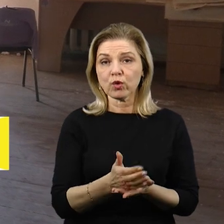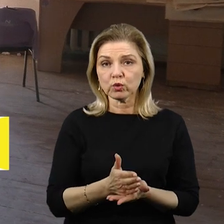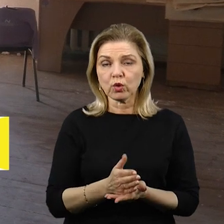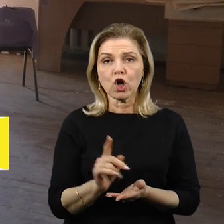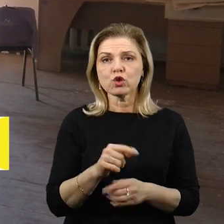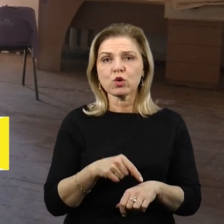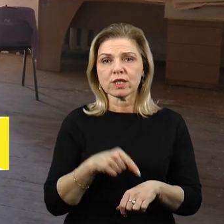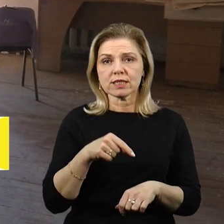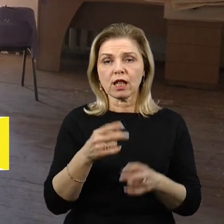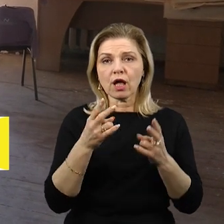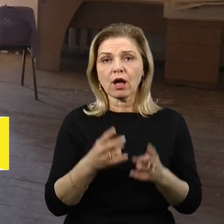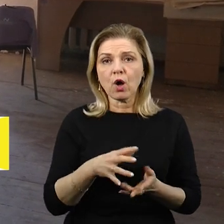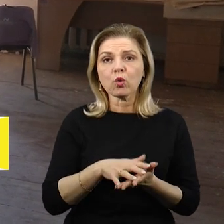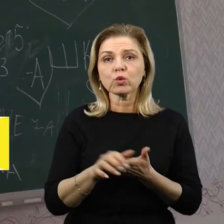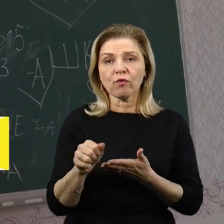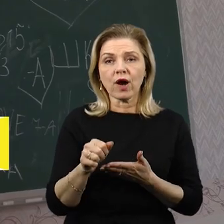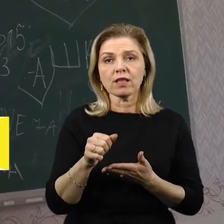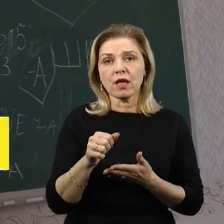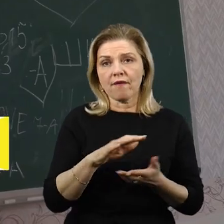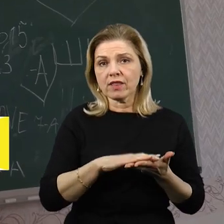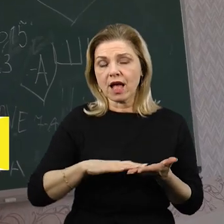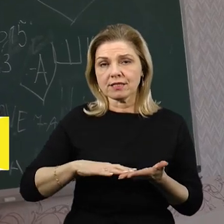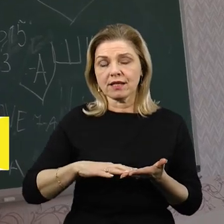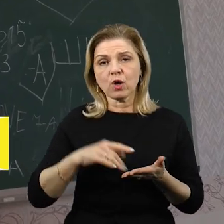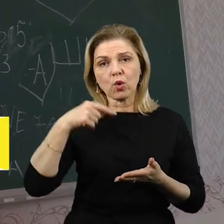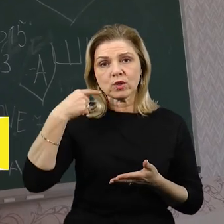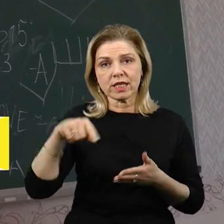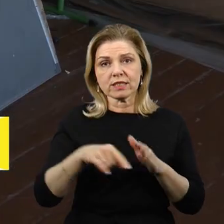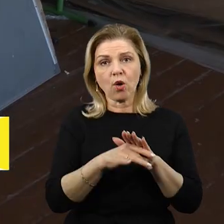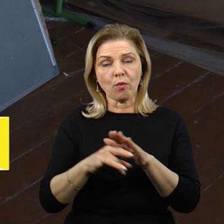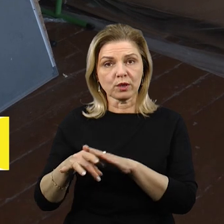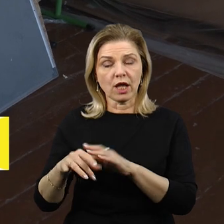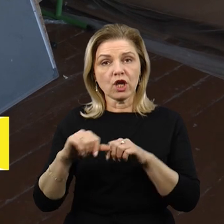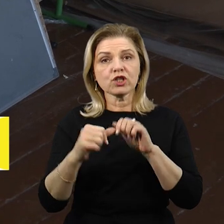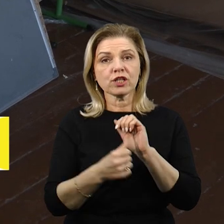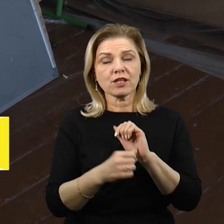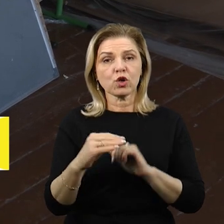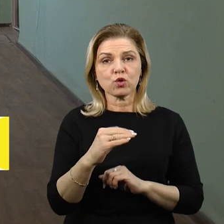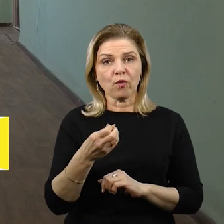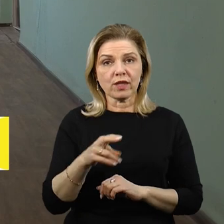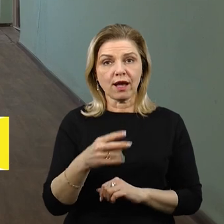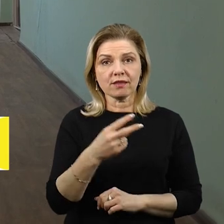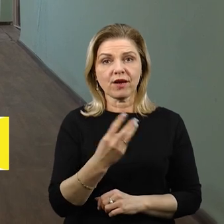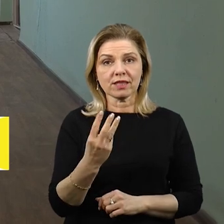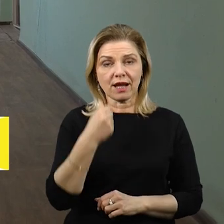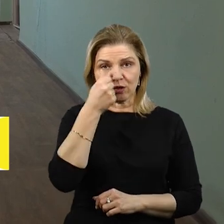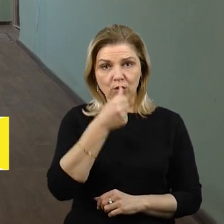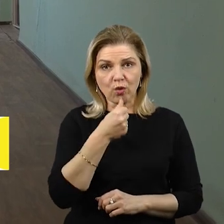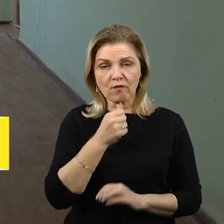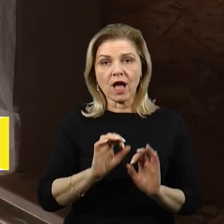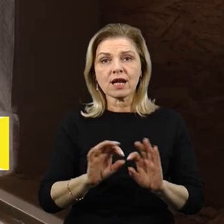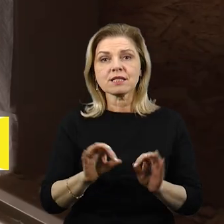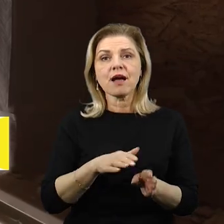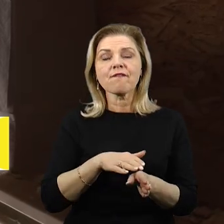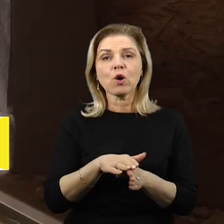зазнали руйнувань внаслідок російських обстрілів про це 16 жовтня 2023 року розповіла виконуюча